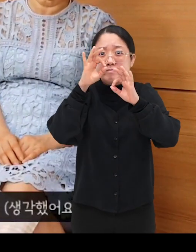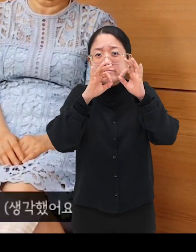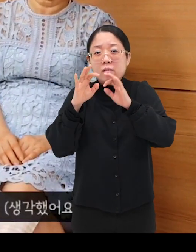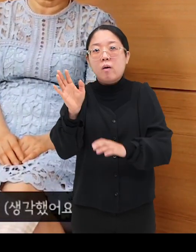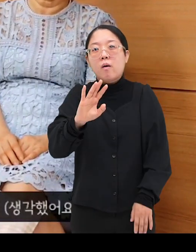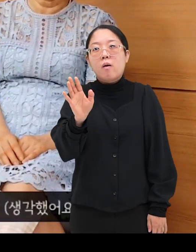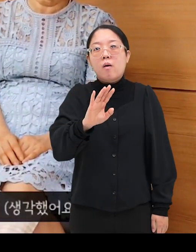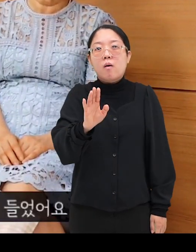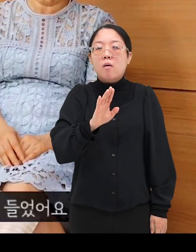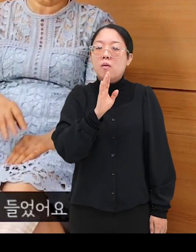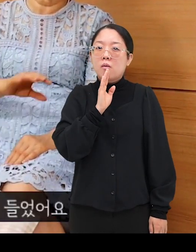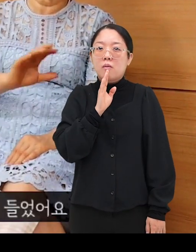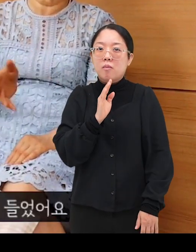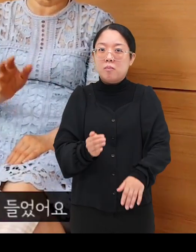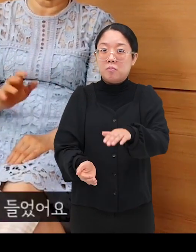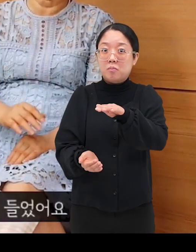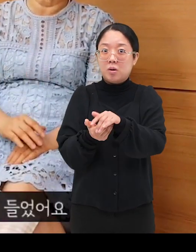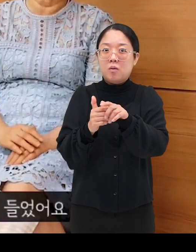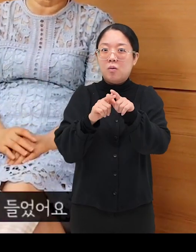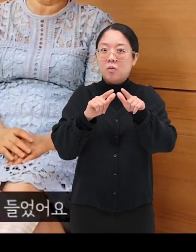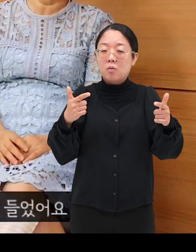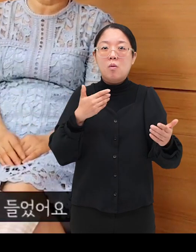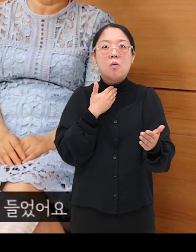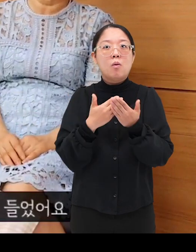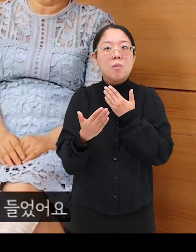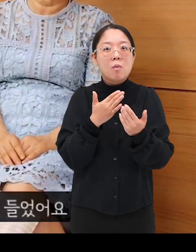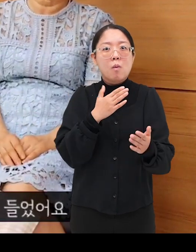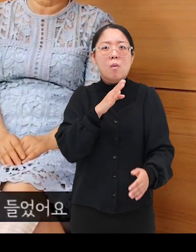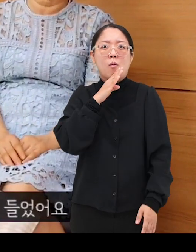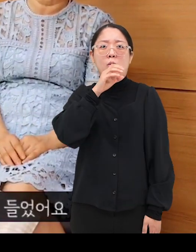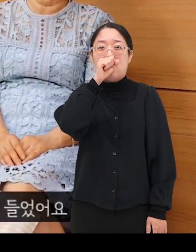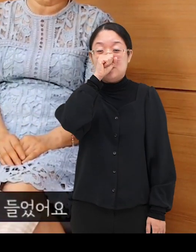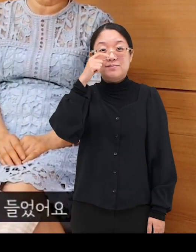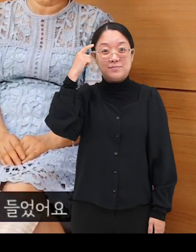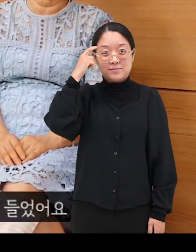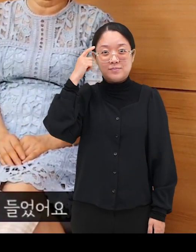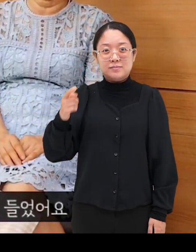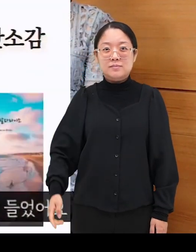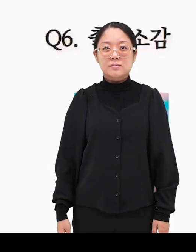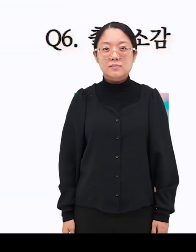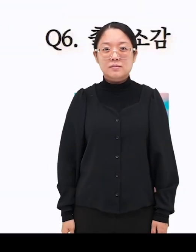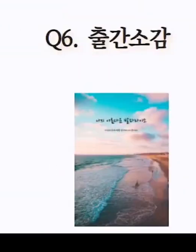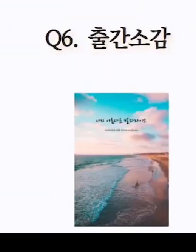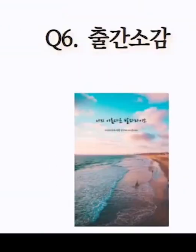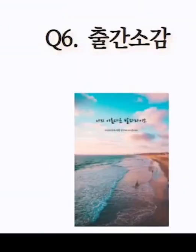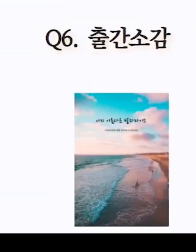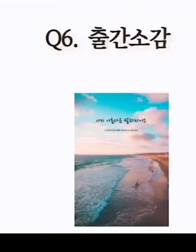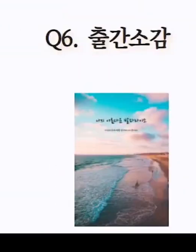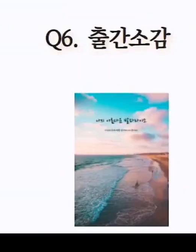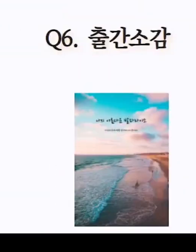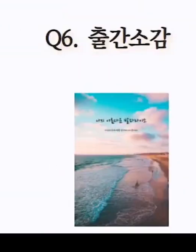능사는 아니구나. 그러니까 다양한 경험을 해보는 게 참 좋다 하는 생각이 들었어요.